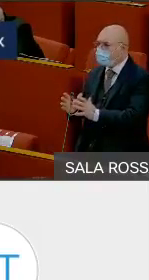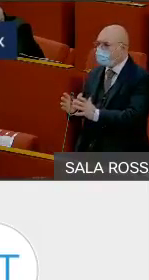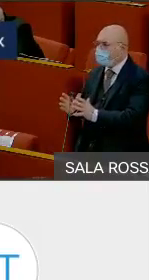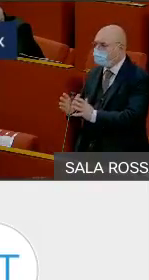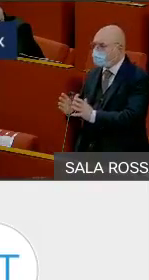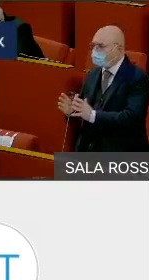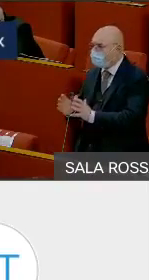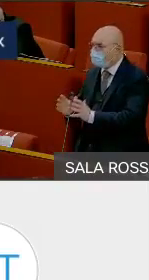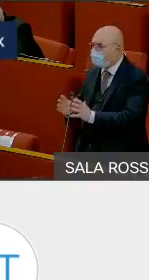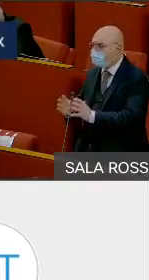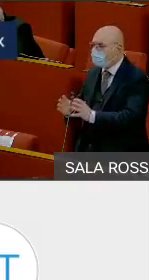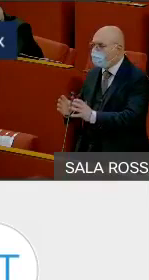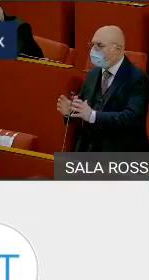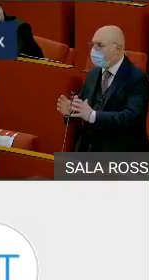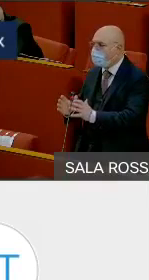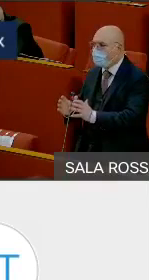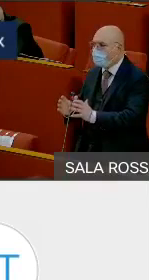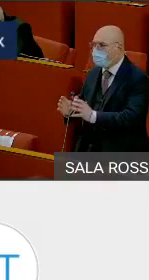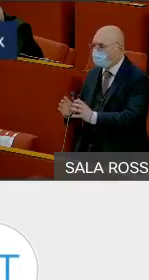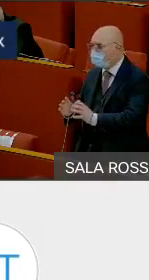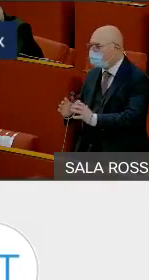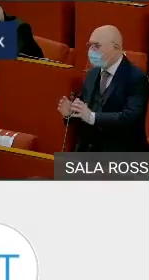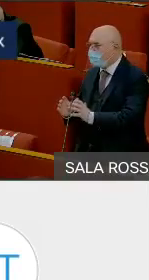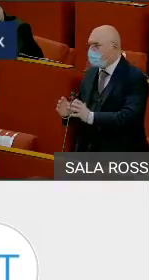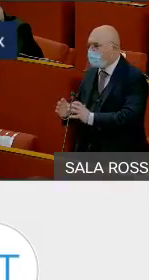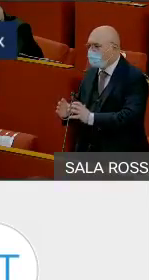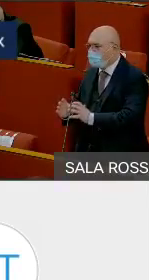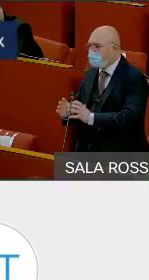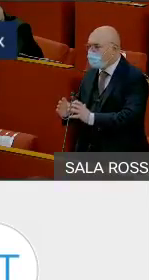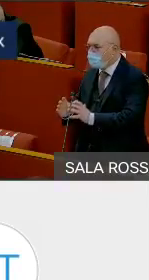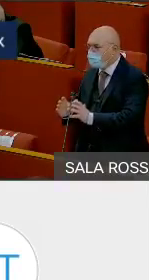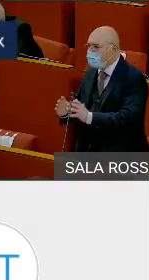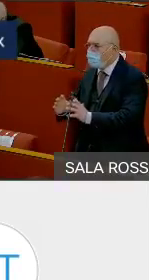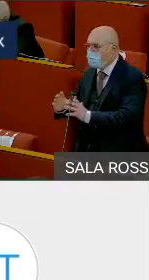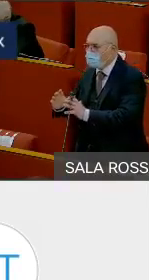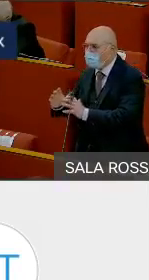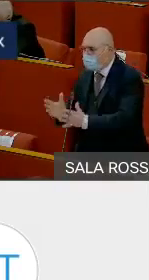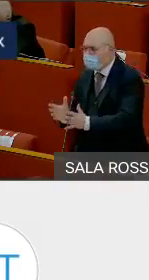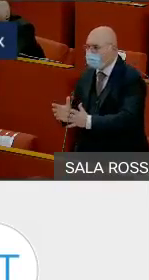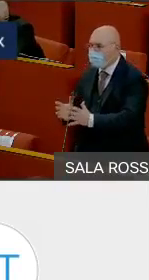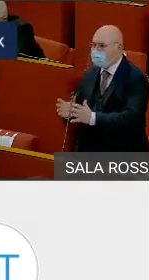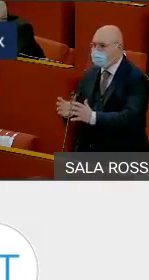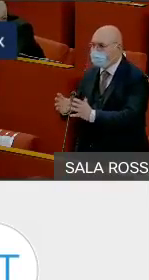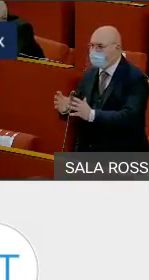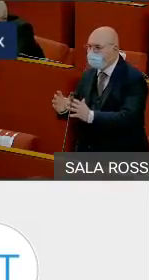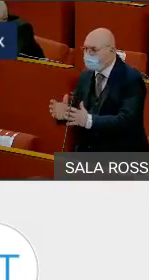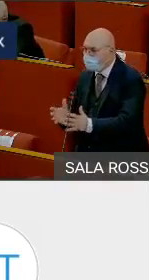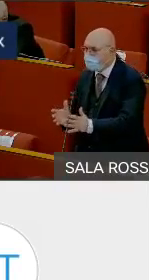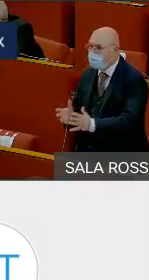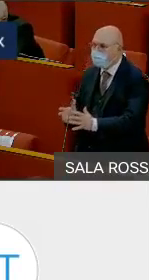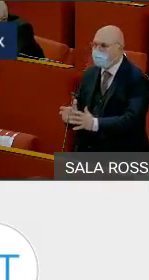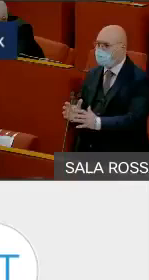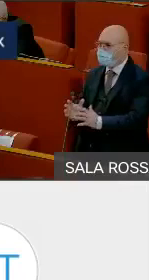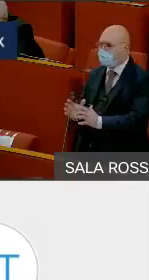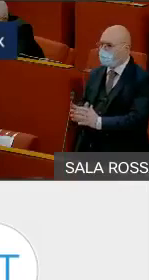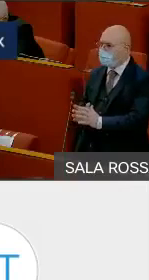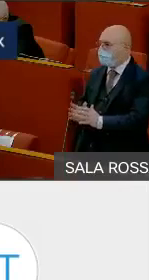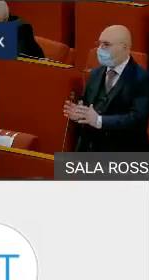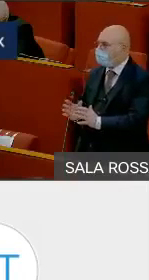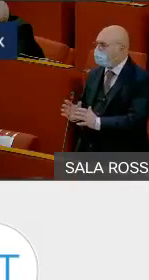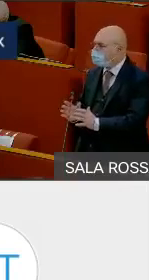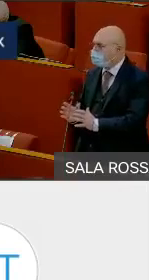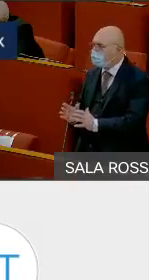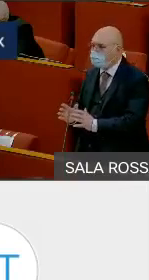invasivo per rendere possibile anche in qualche modo di adeguare ad una classe energetica migliore ad avere minore